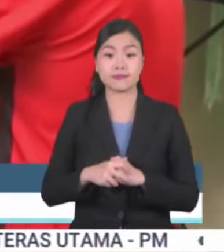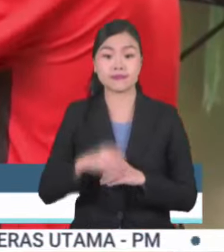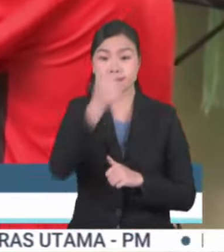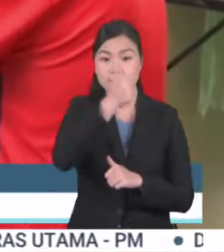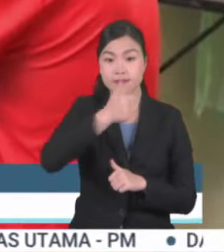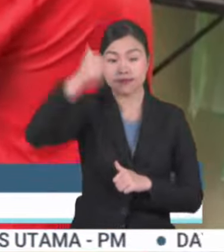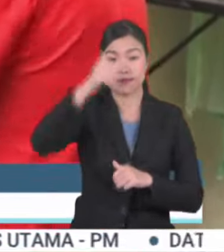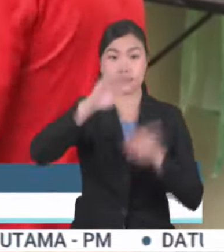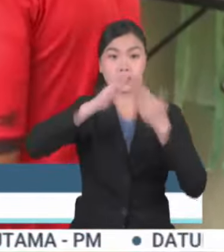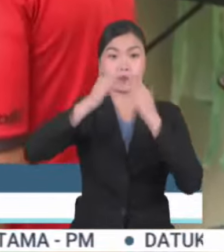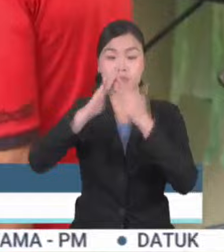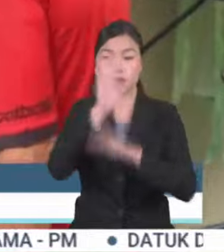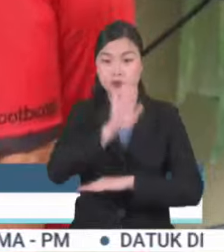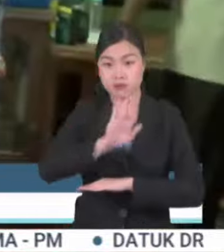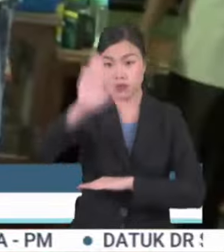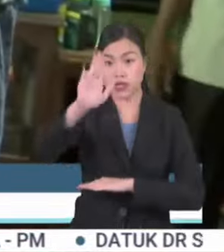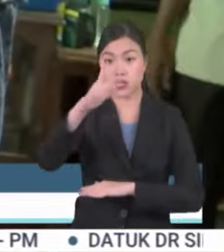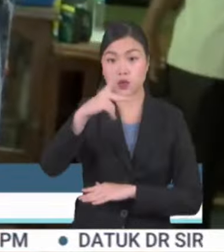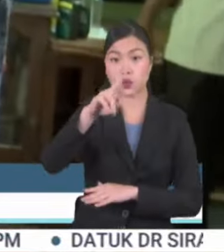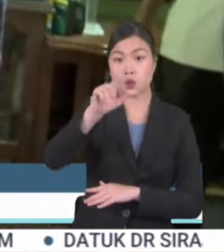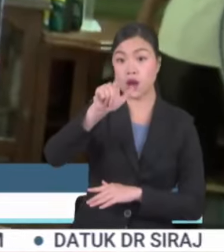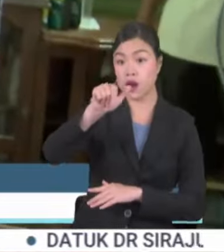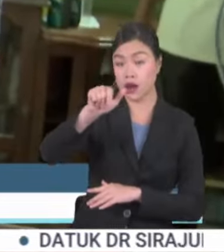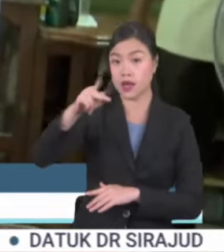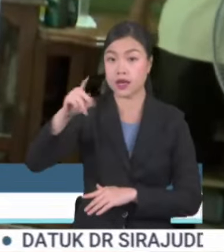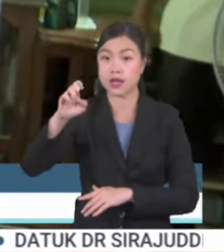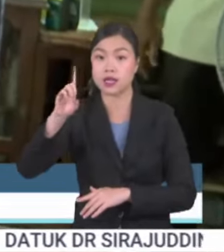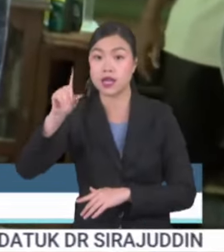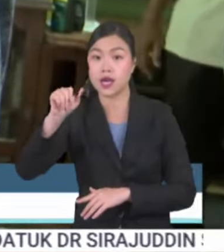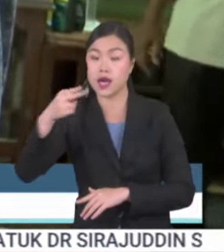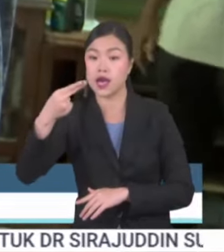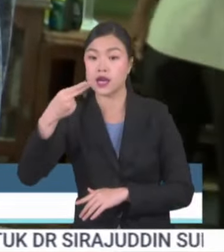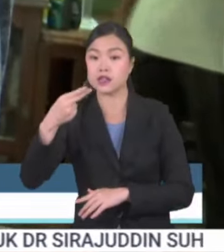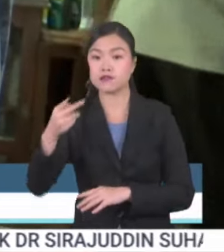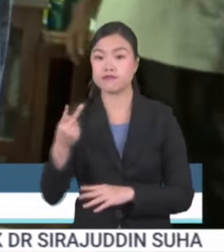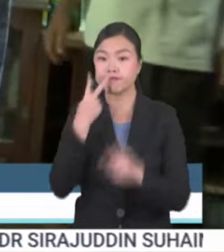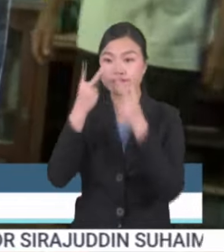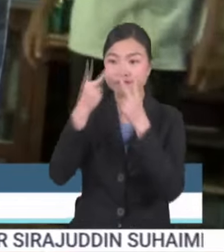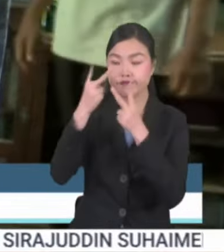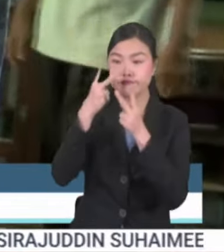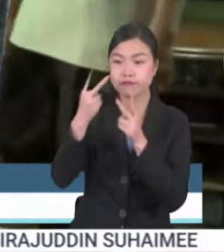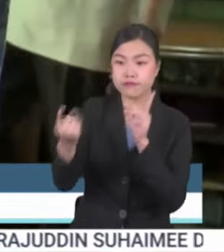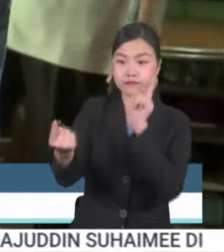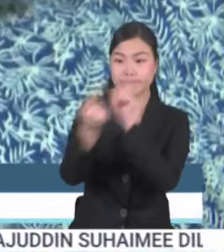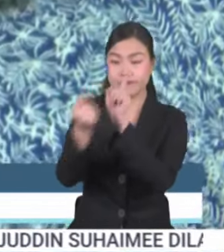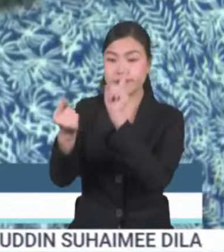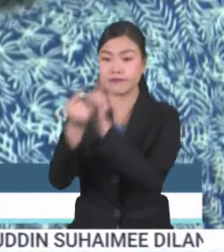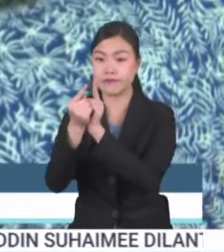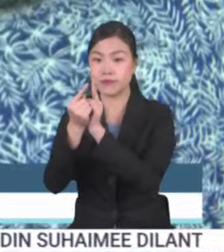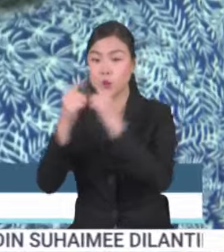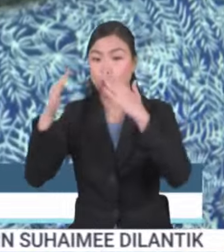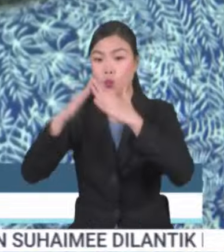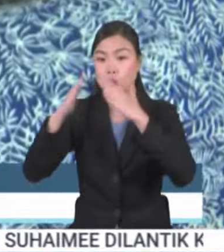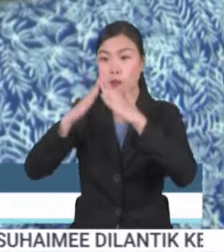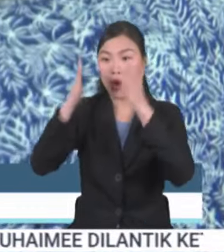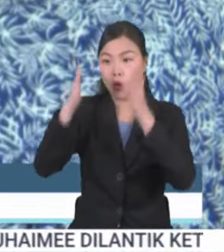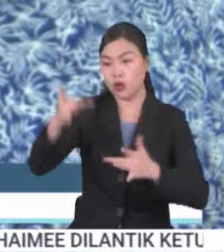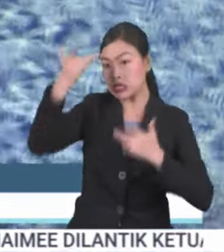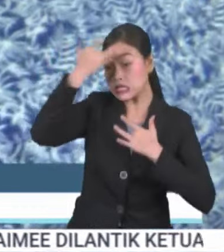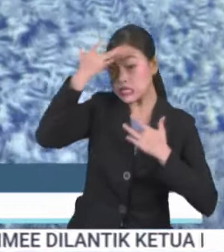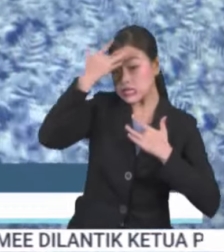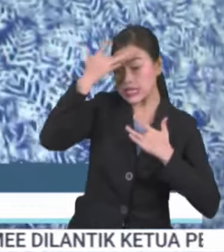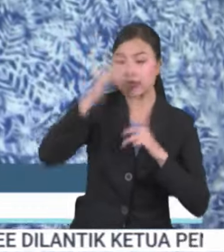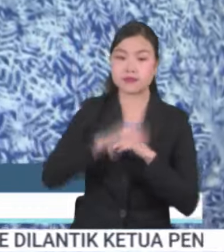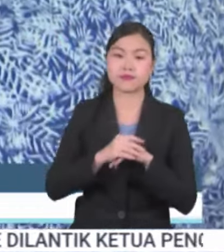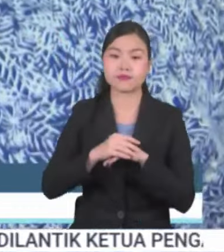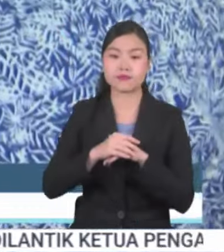Pengerusi Komuniti Madani Parlimen Kuala Kedah, Dato' Abdul Muttalib Harun berkunjung ke kediaman pesakit pada program Ziarah Kasih. Sedikit